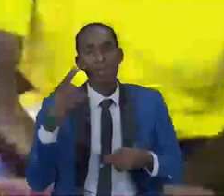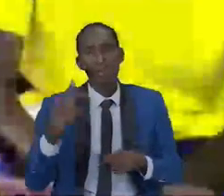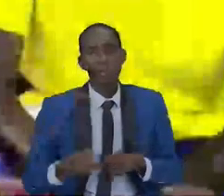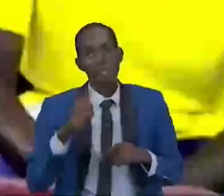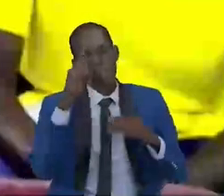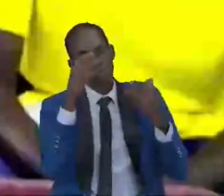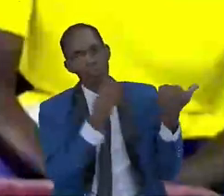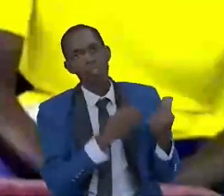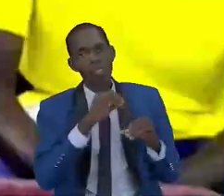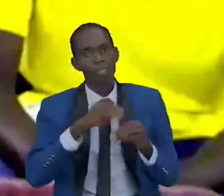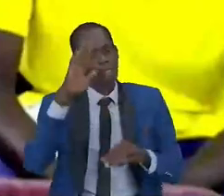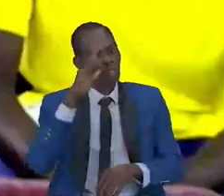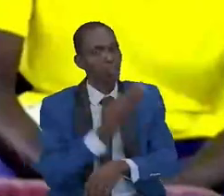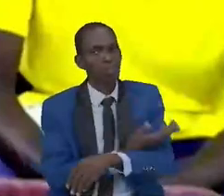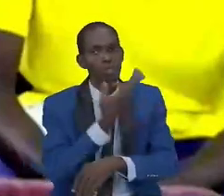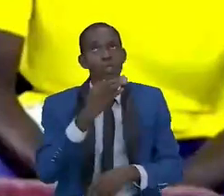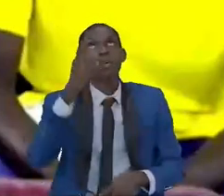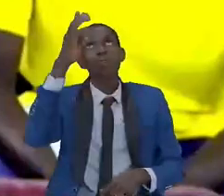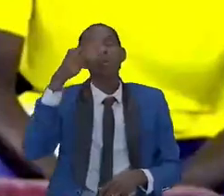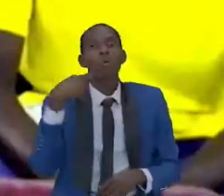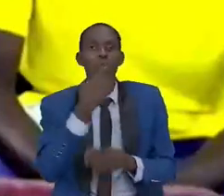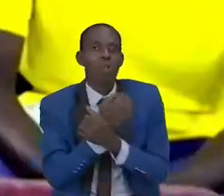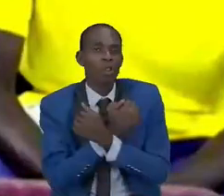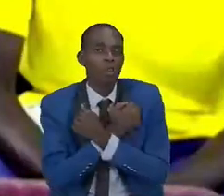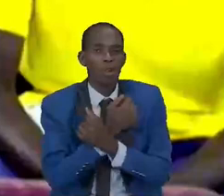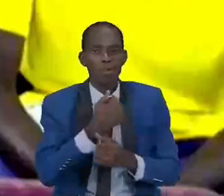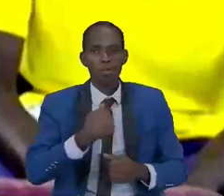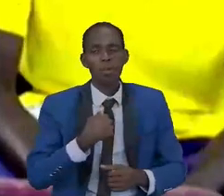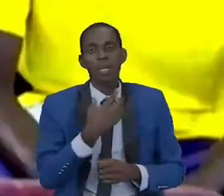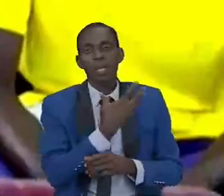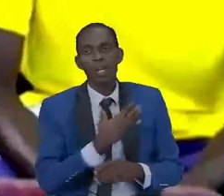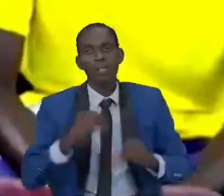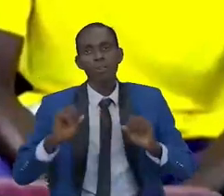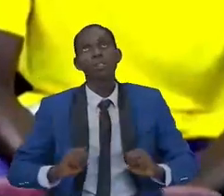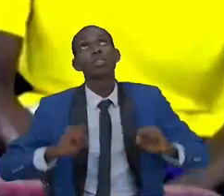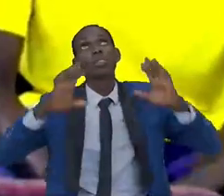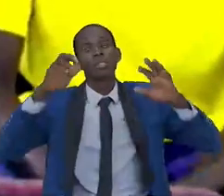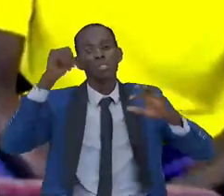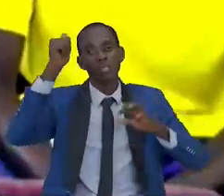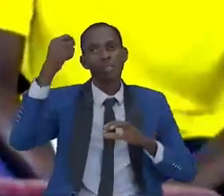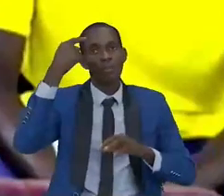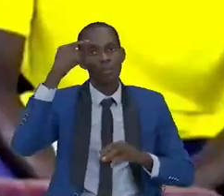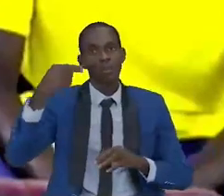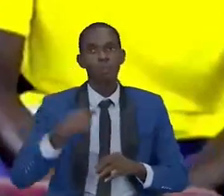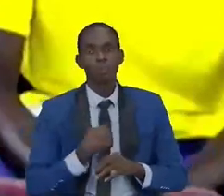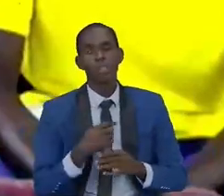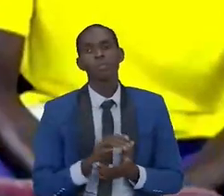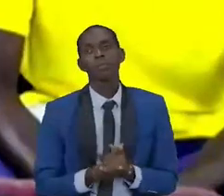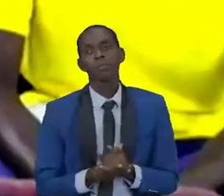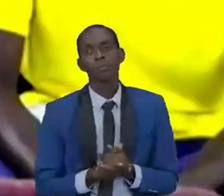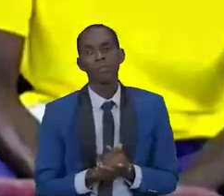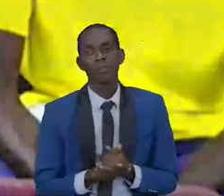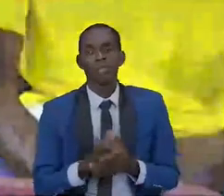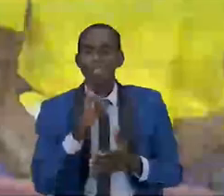qui m'a aimé et qui s'est livré lui-même pour moi c'est